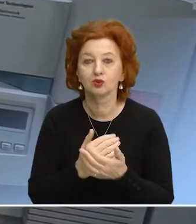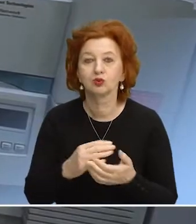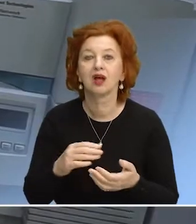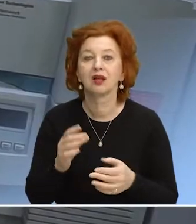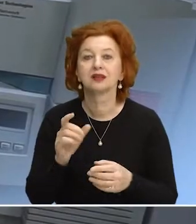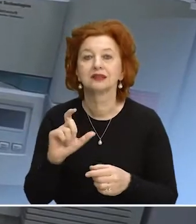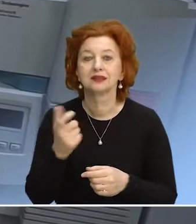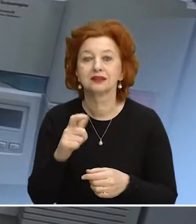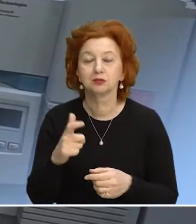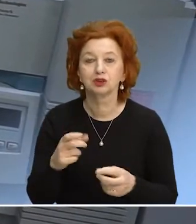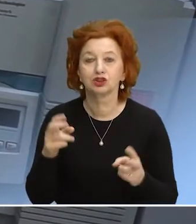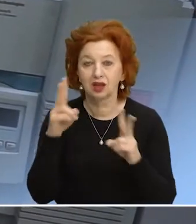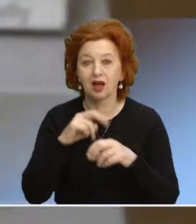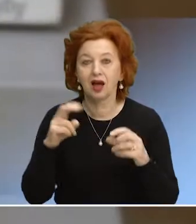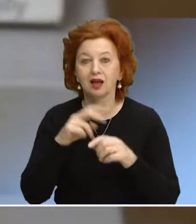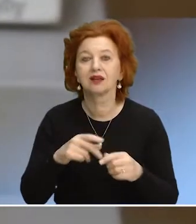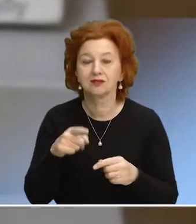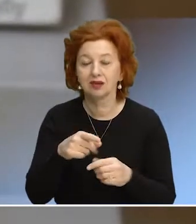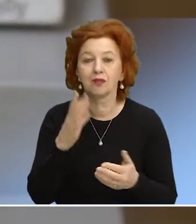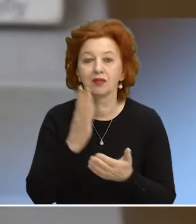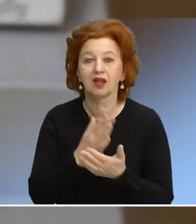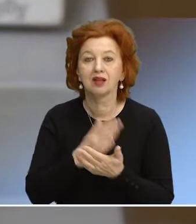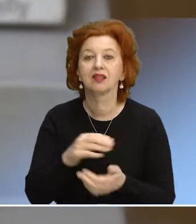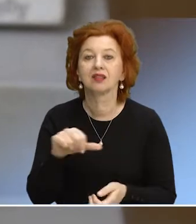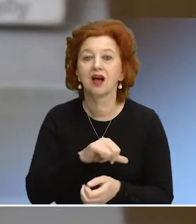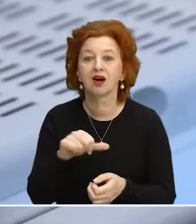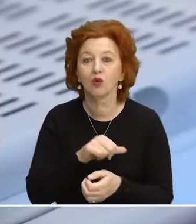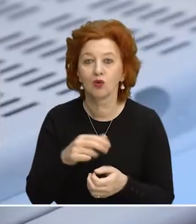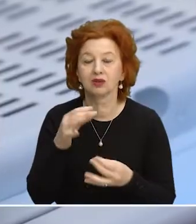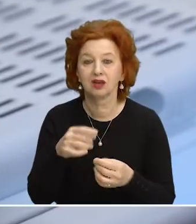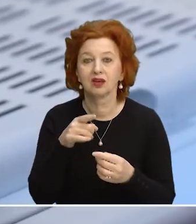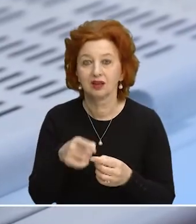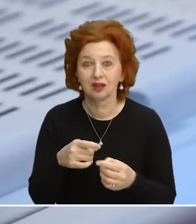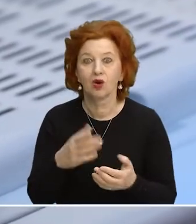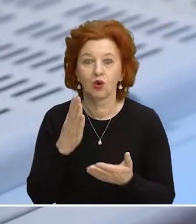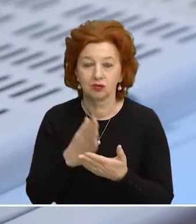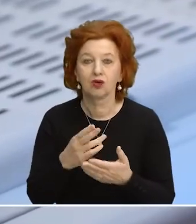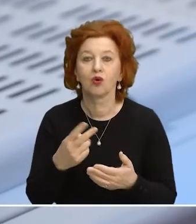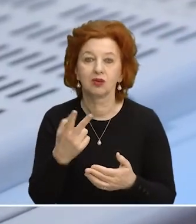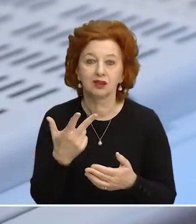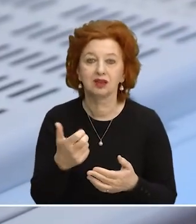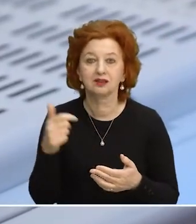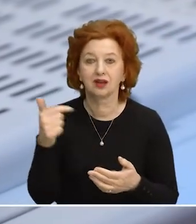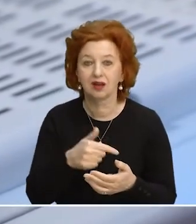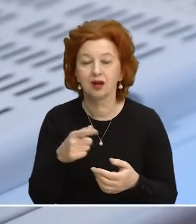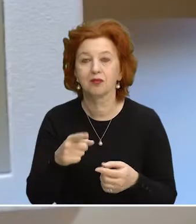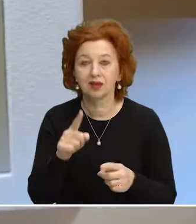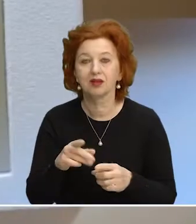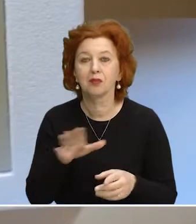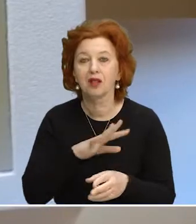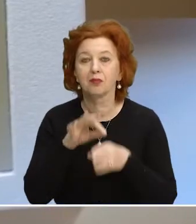результатам физико-химического исследования установлено, что в них находился наркотик N-метилофедрон массой около 300 граммов, а